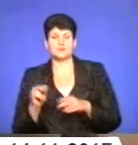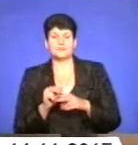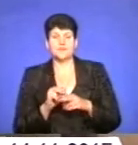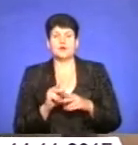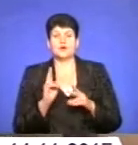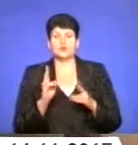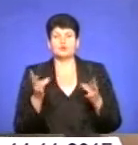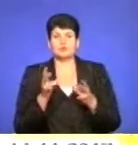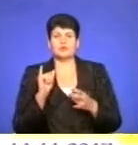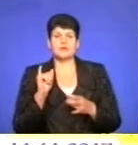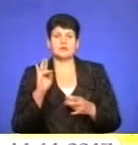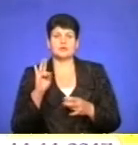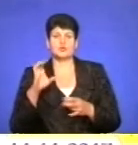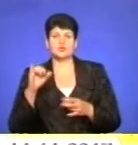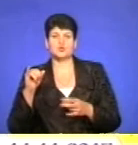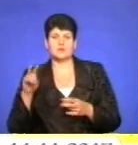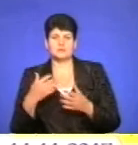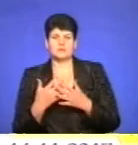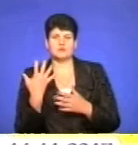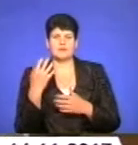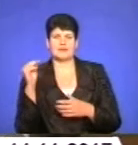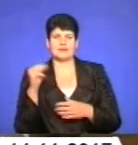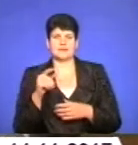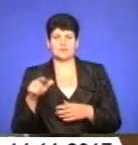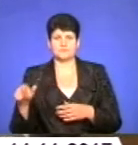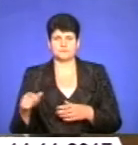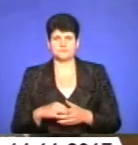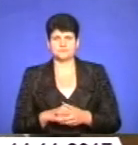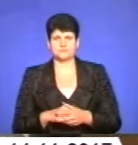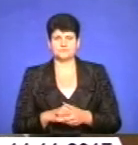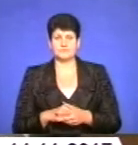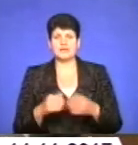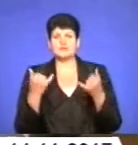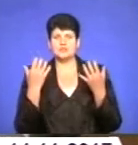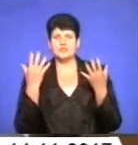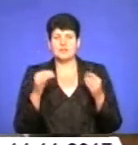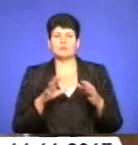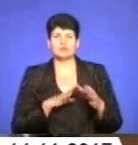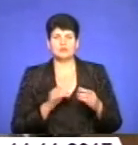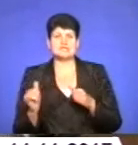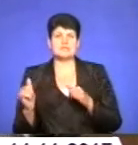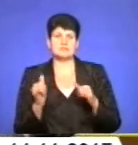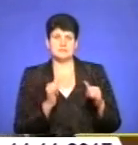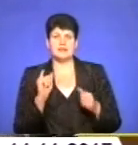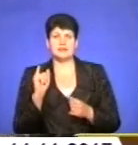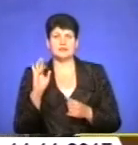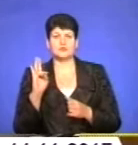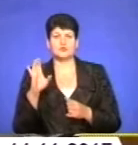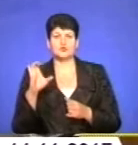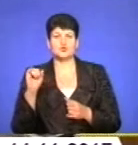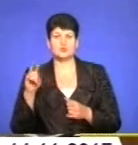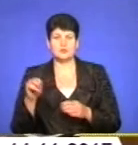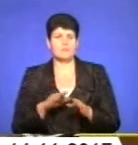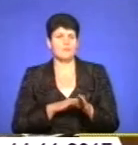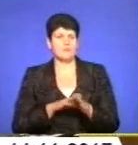саме інсулінотерапії, близько 5 тисяч. На сьогоднішній день вони були забезпечені інсулінами майже в